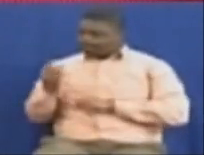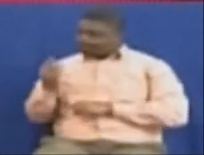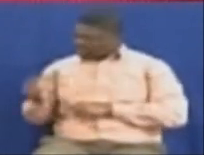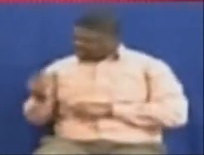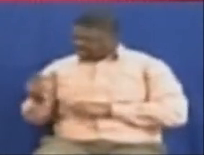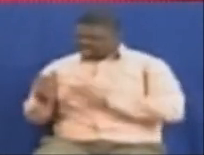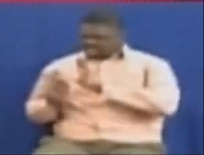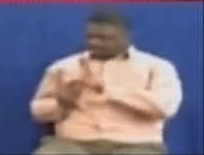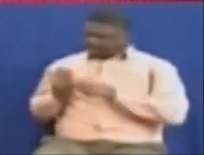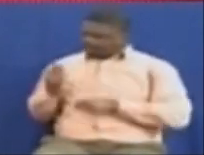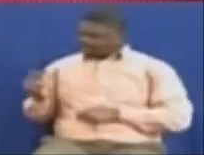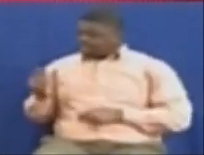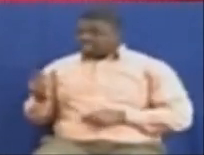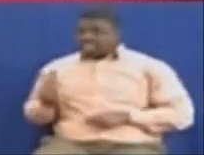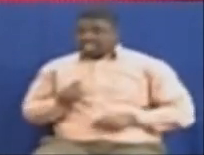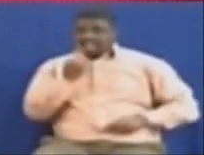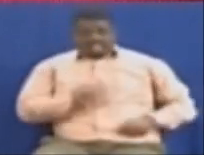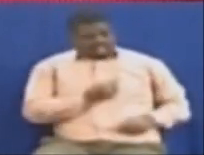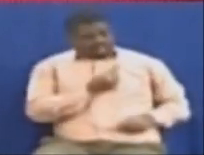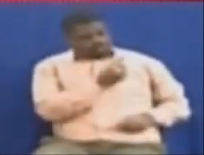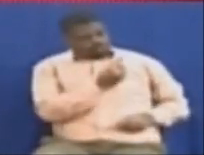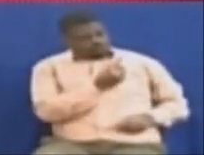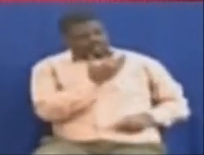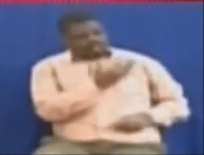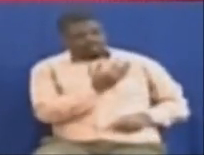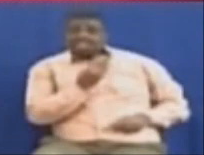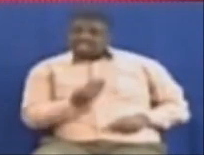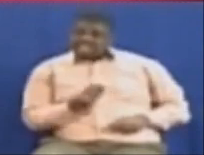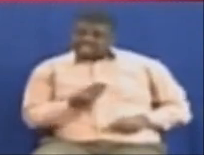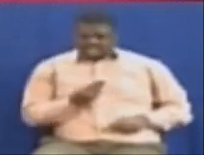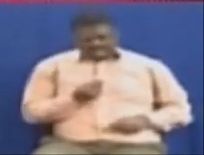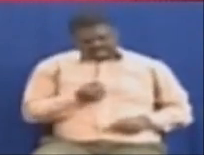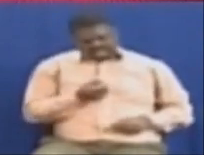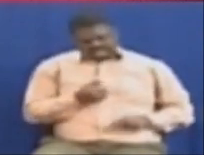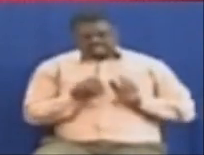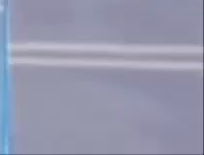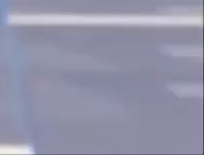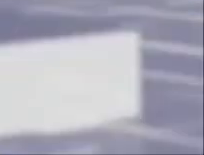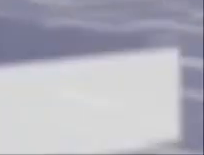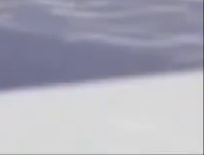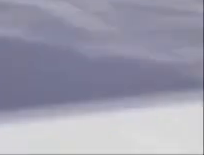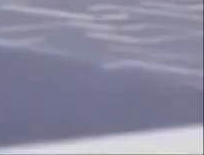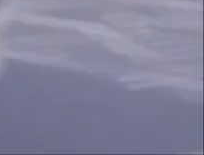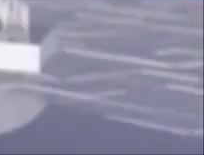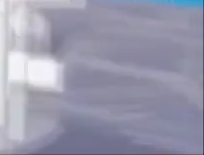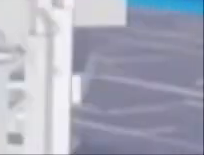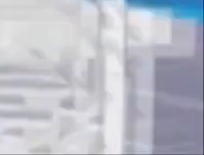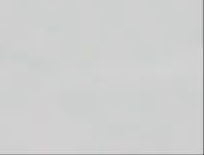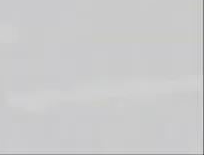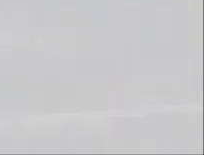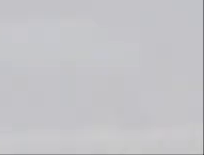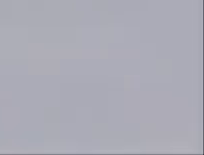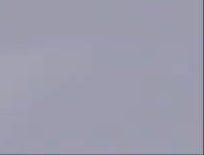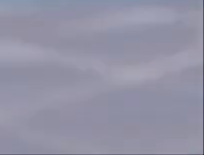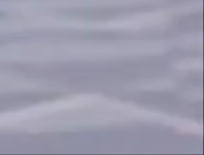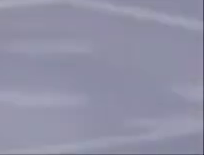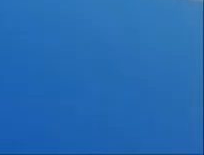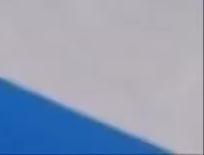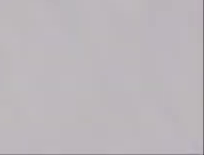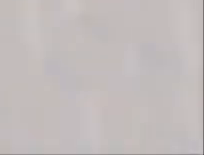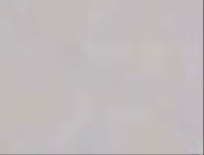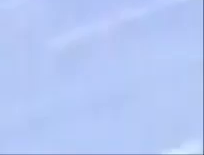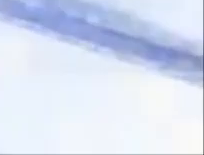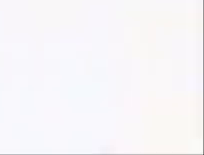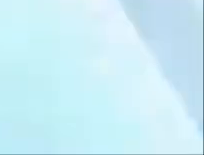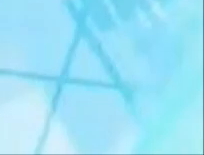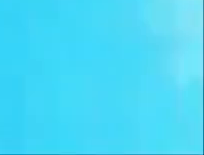Hilal Hamadi, mbunge wa viti maalum, kama ifuatavyo. Mheshimiwa Naibu Spika, serikali inatekeleza